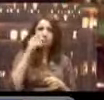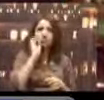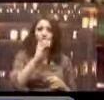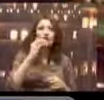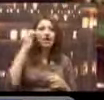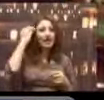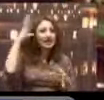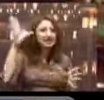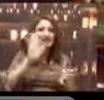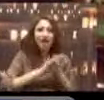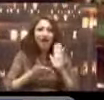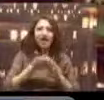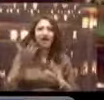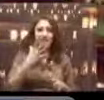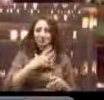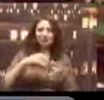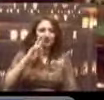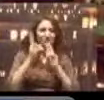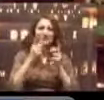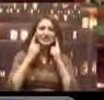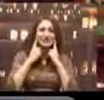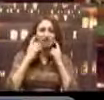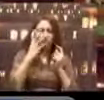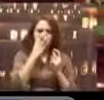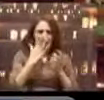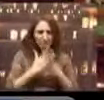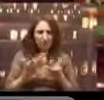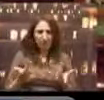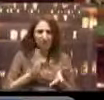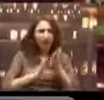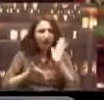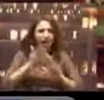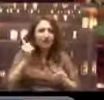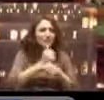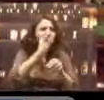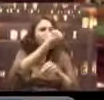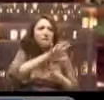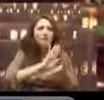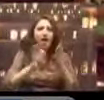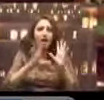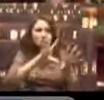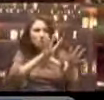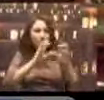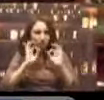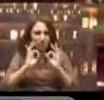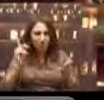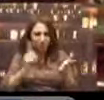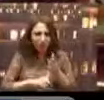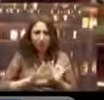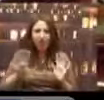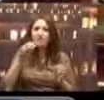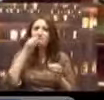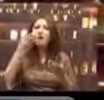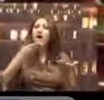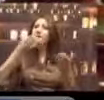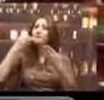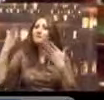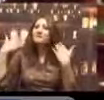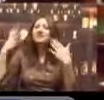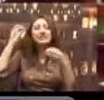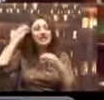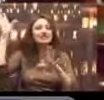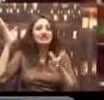نروح نتعشى بره. يعني هي كانت مستبعده بقى، يعني كان كله كوم، ولو رجعت بالشخصيه دي هبهدلها في البيت. كنت لا